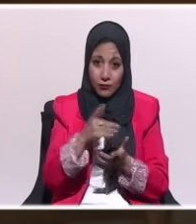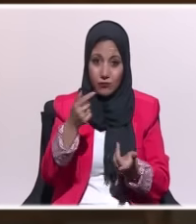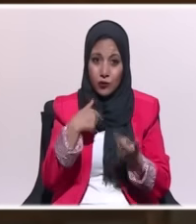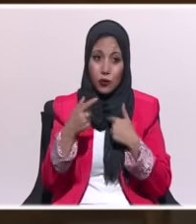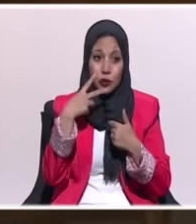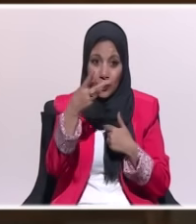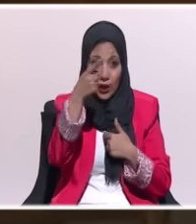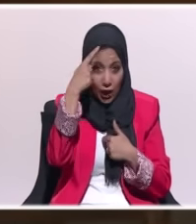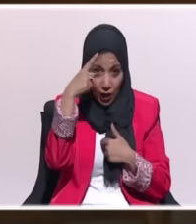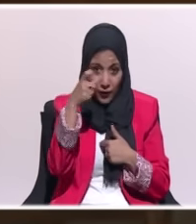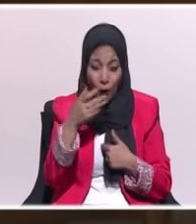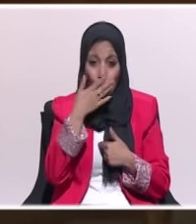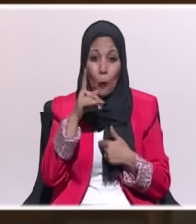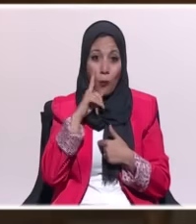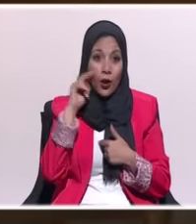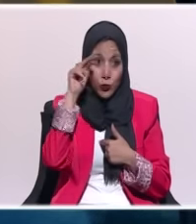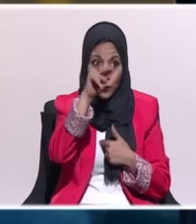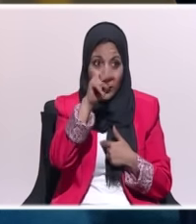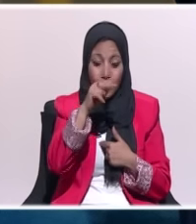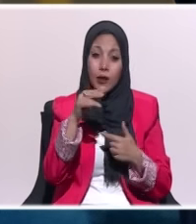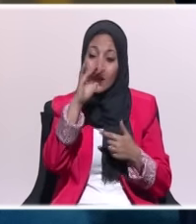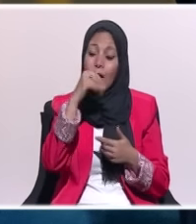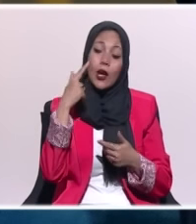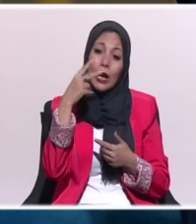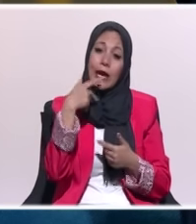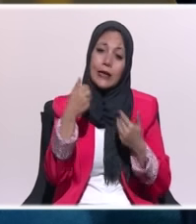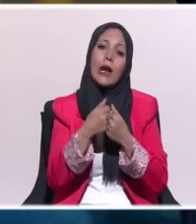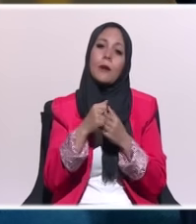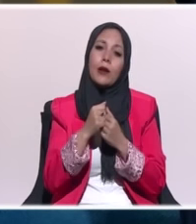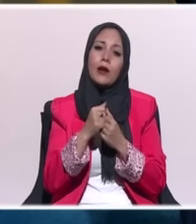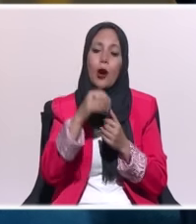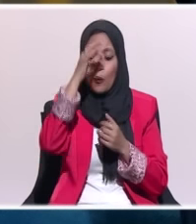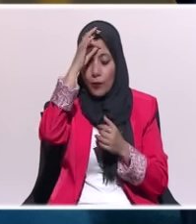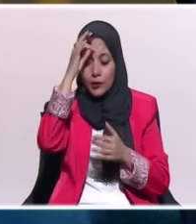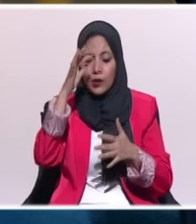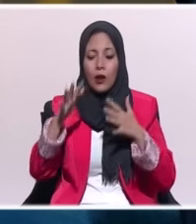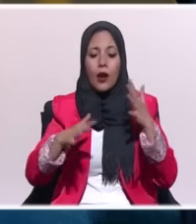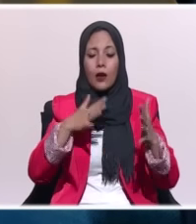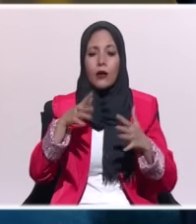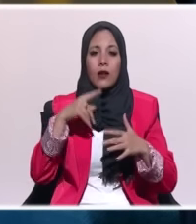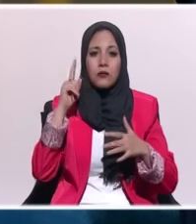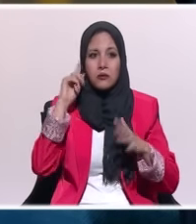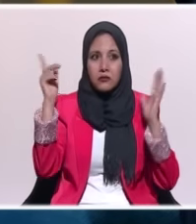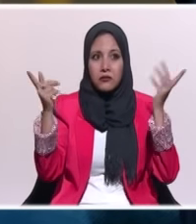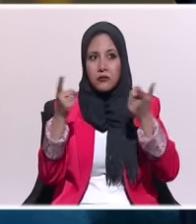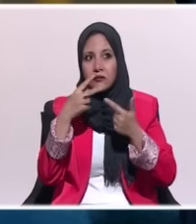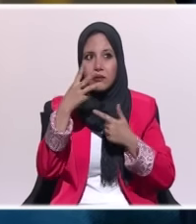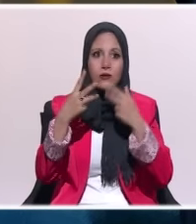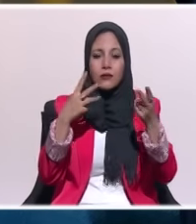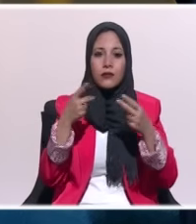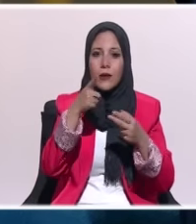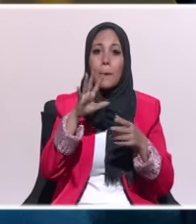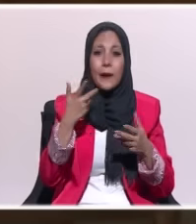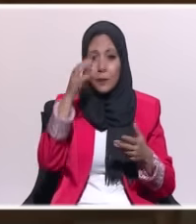يعني يعرفها أو يعرف أهلها أو عنده أي فكرة أو أي خلفية عن هي